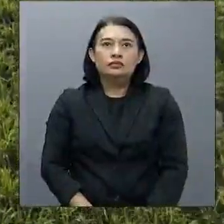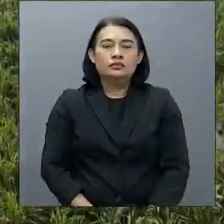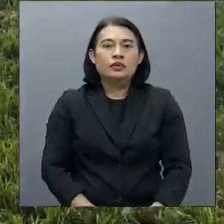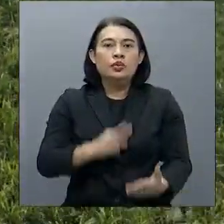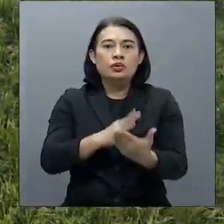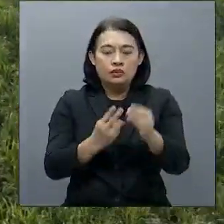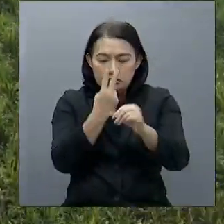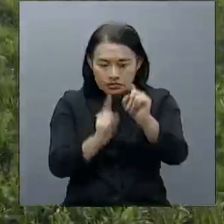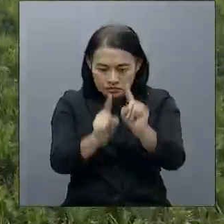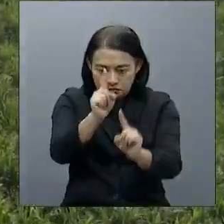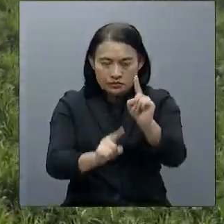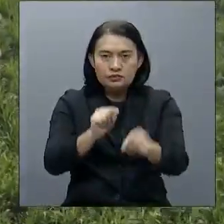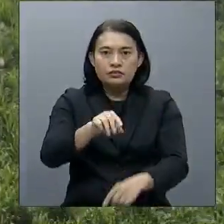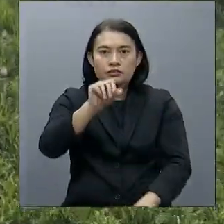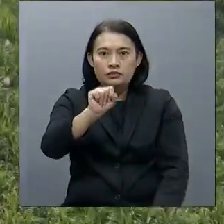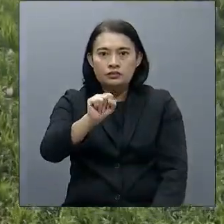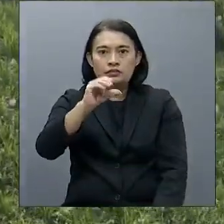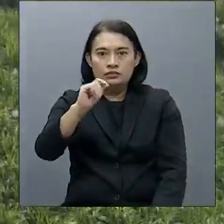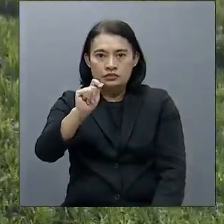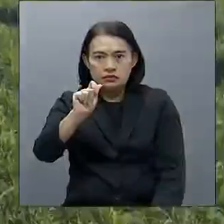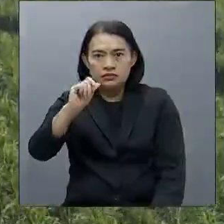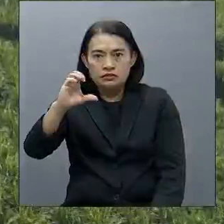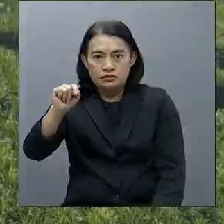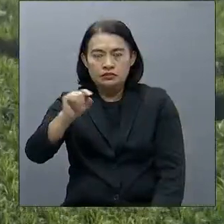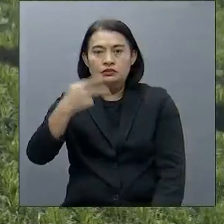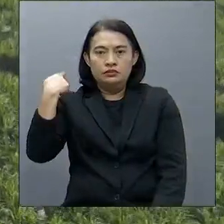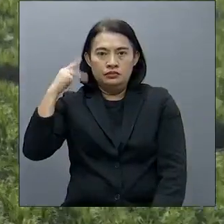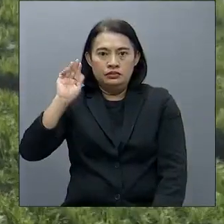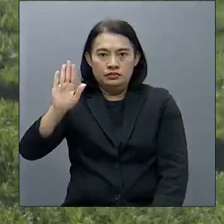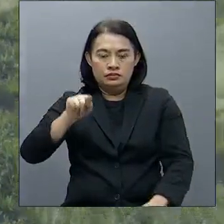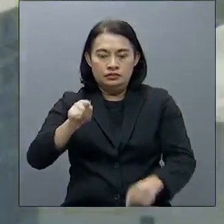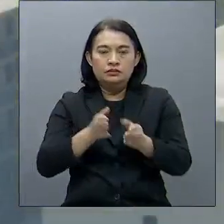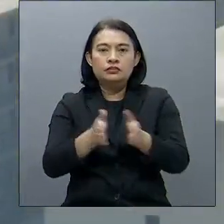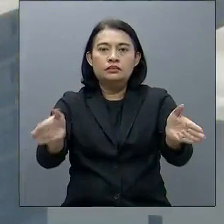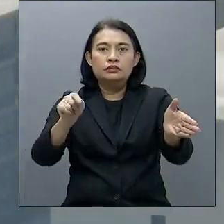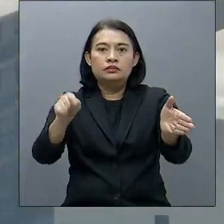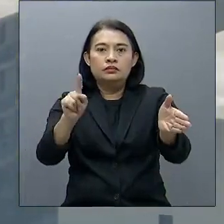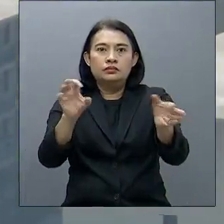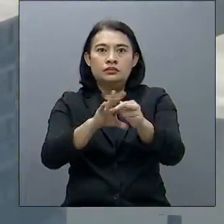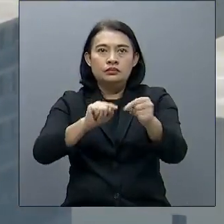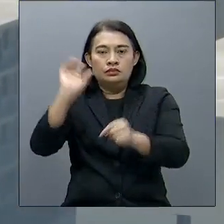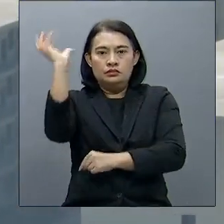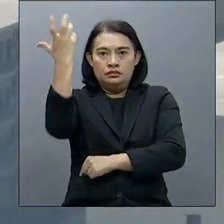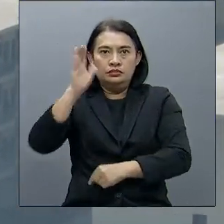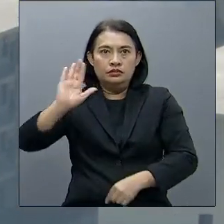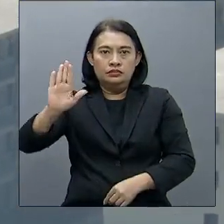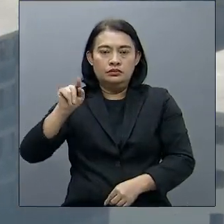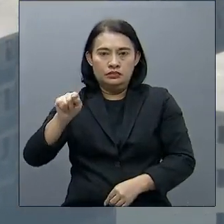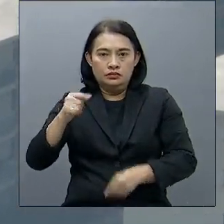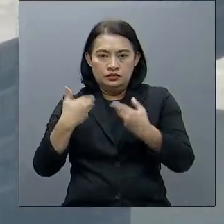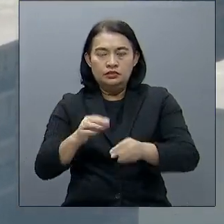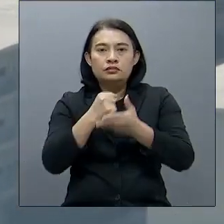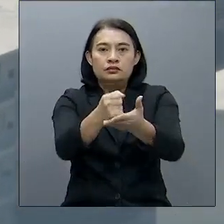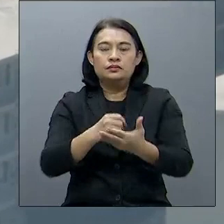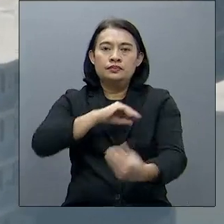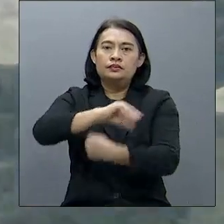ว่า sacเนี่ยน่าจะเลือกรักษาผลประโยชน์ในภาพรวมไม่ว่าจะเป็นบทบาทในเวทีโลกหรือการพึ่งพาทาง